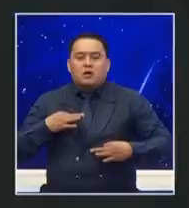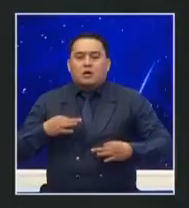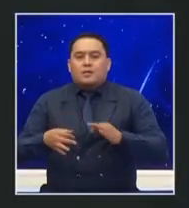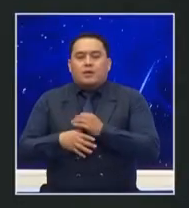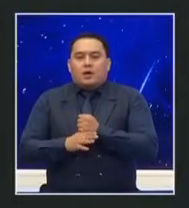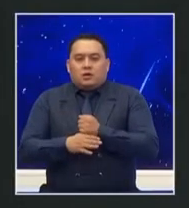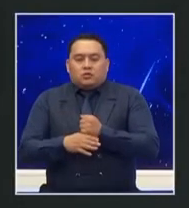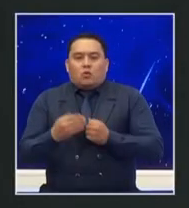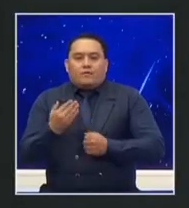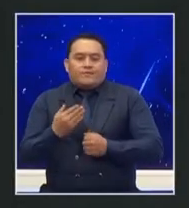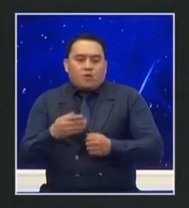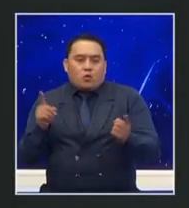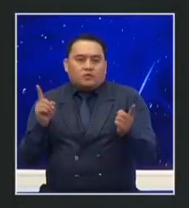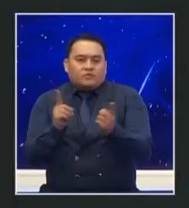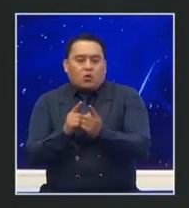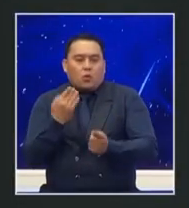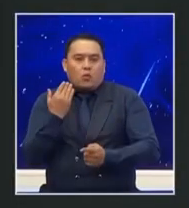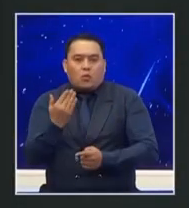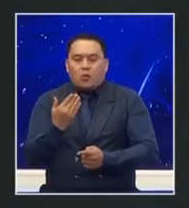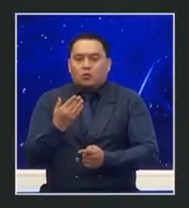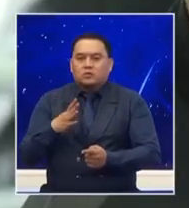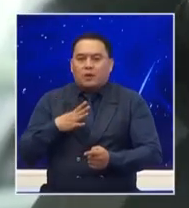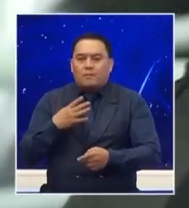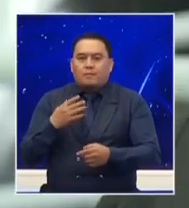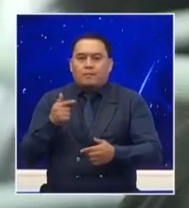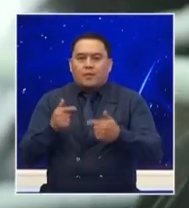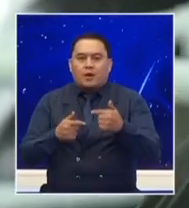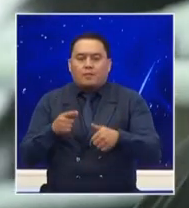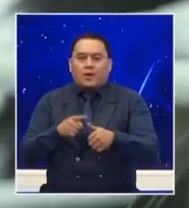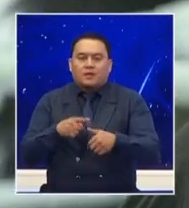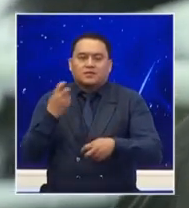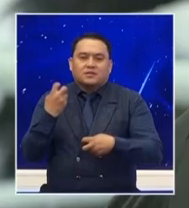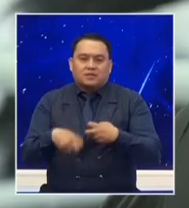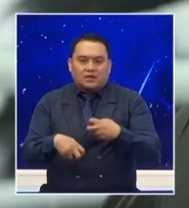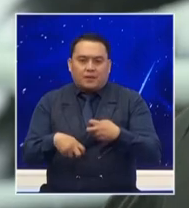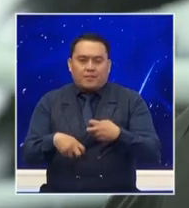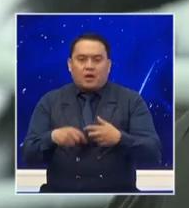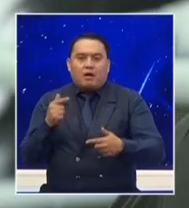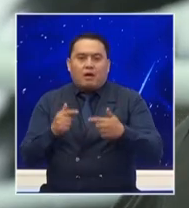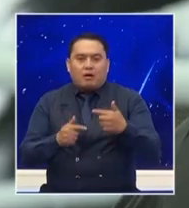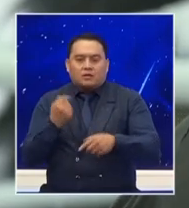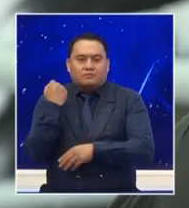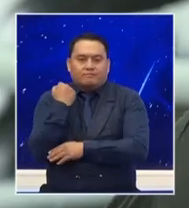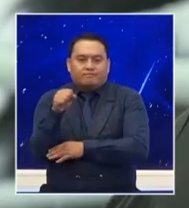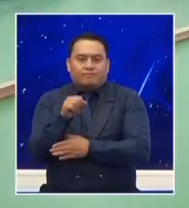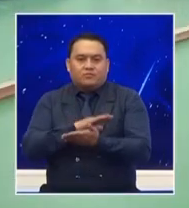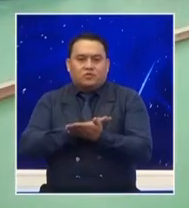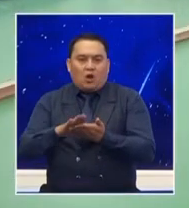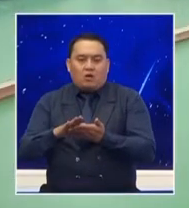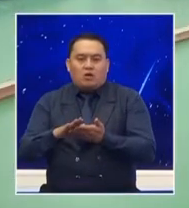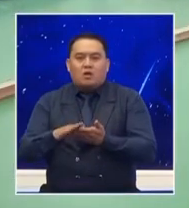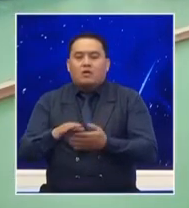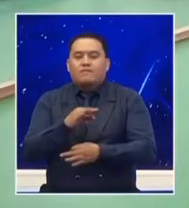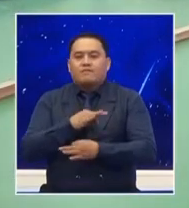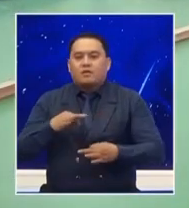боксшысы Нұрым Ділшатпен жұдырықтасып, оң жақ қолының бас бармағын сындырып алады. Әйтсе де қарсыласын таза ұтады. Келесі күні жартылай